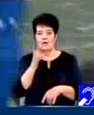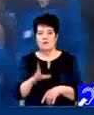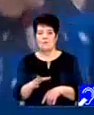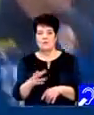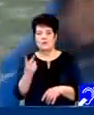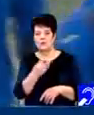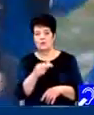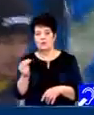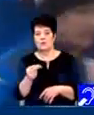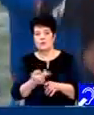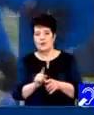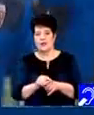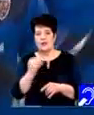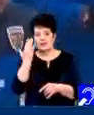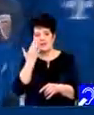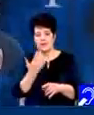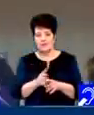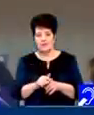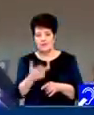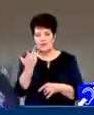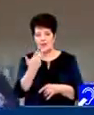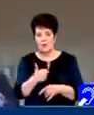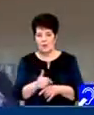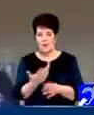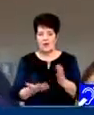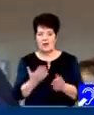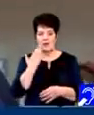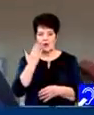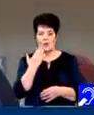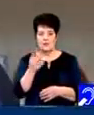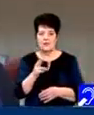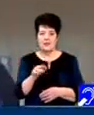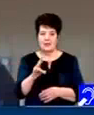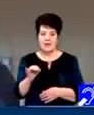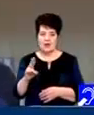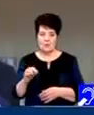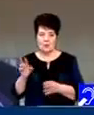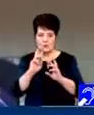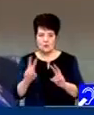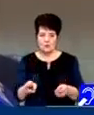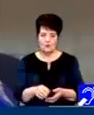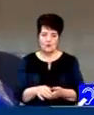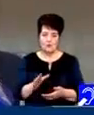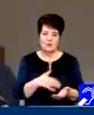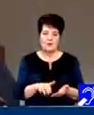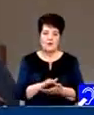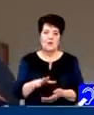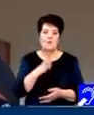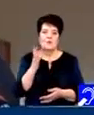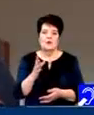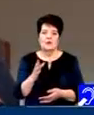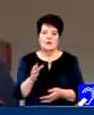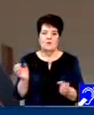doi dintre debutanții care speră să bifeze prima apariție sub tricolor. Dacă rămâneam la Dinamo, nu știu dacă m-ar fi convocat. Mă